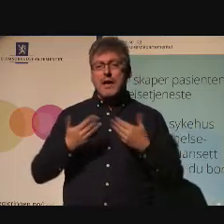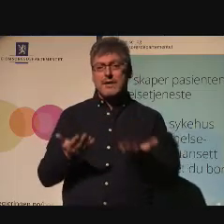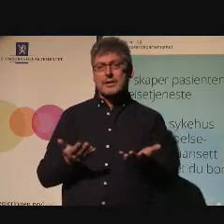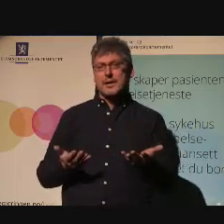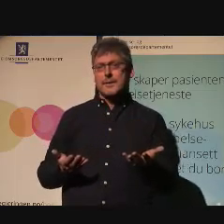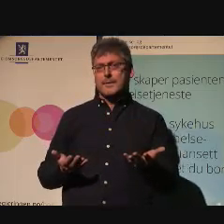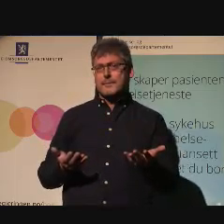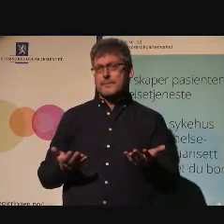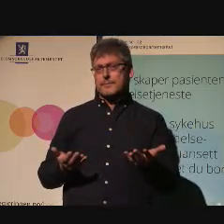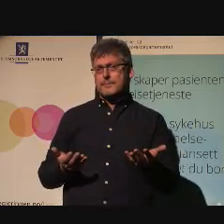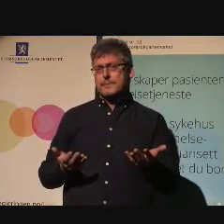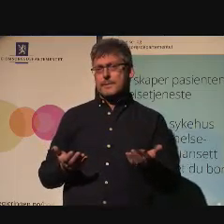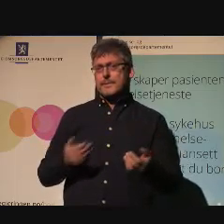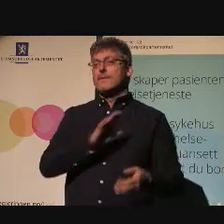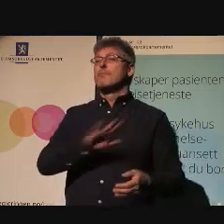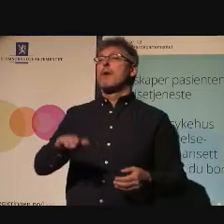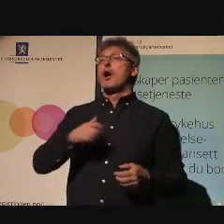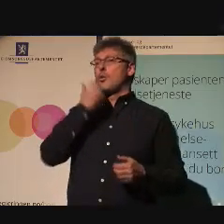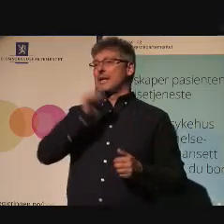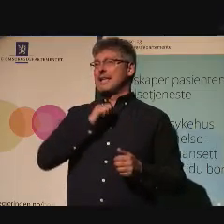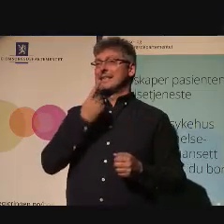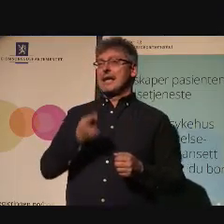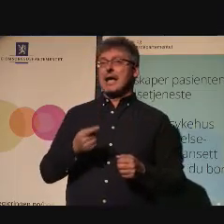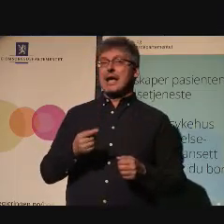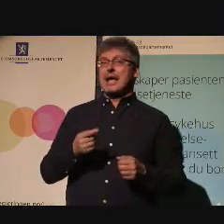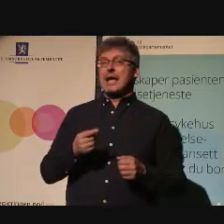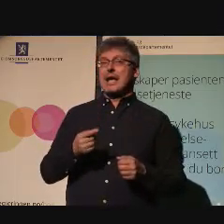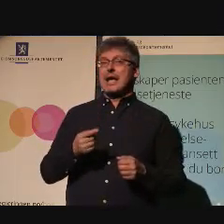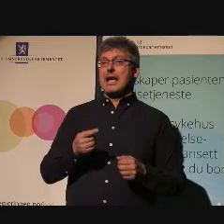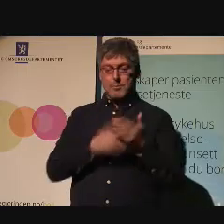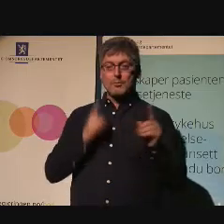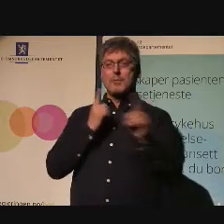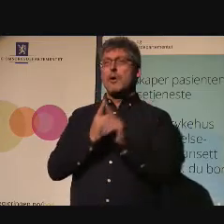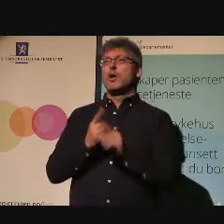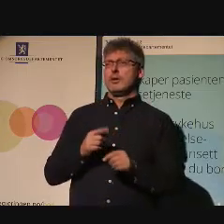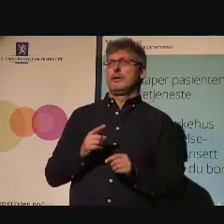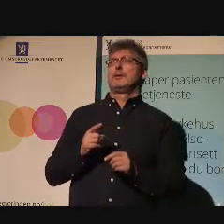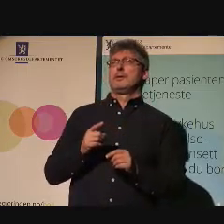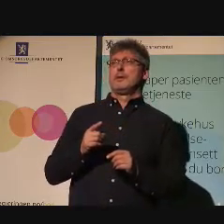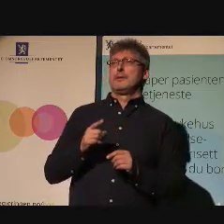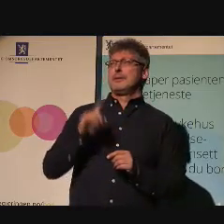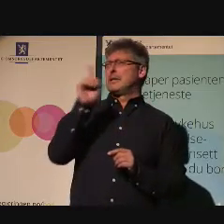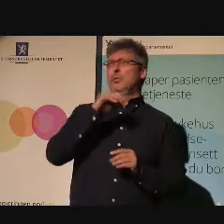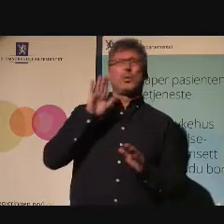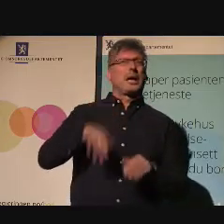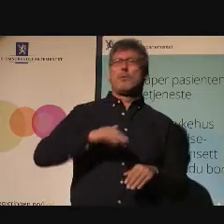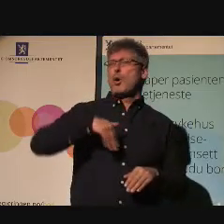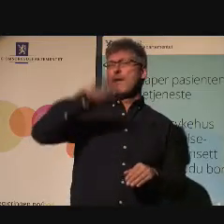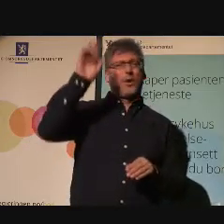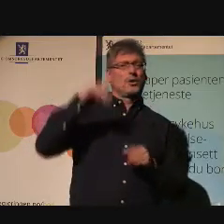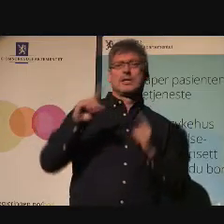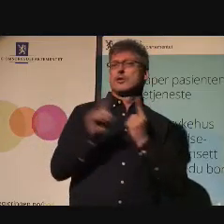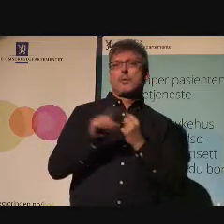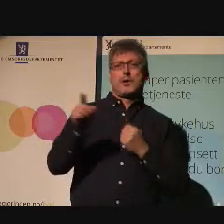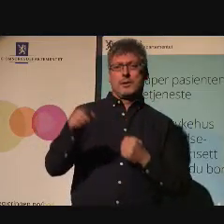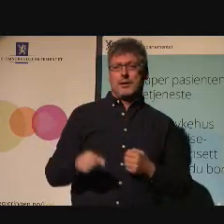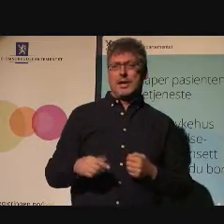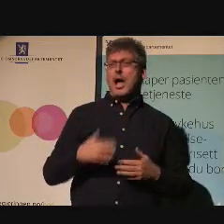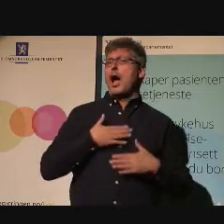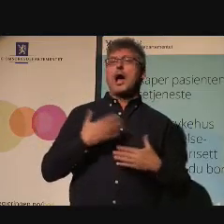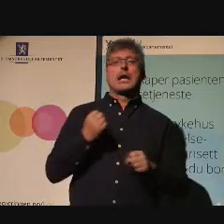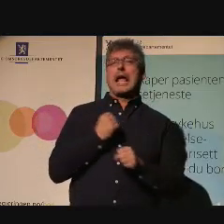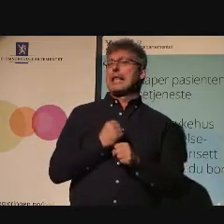Fordi det barn og unge sier, det, at når de blir møtt på den måten, så tror de ikke på de voksne som de møter. Og de har ikke